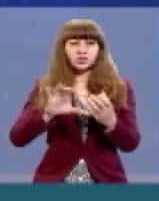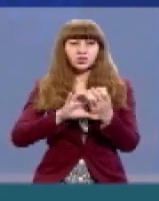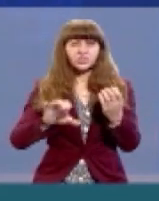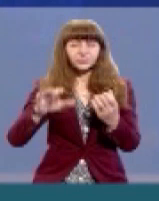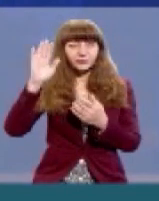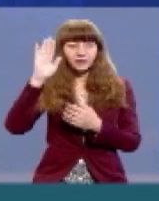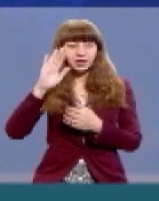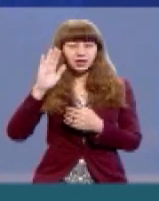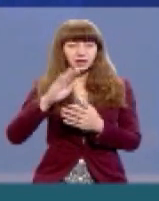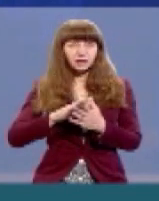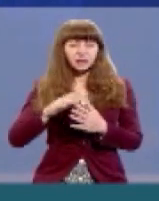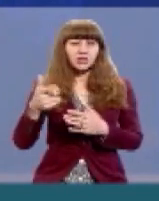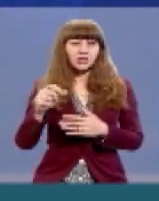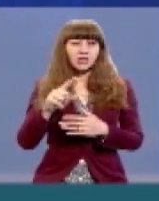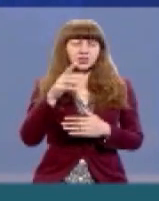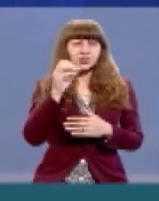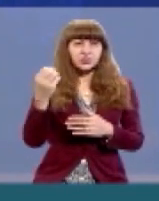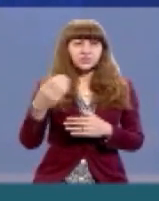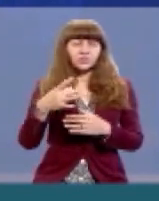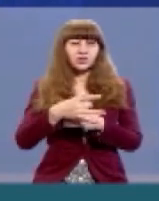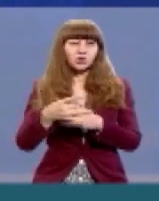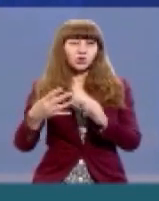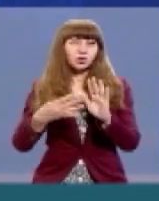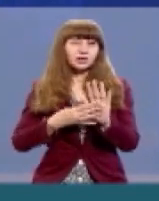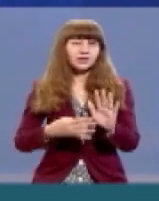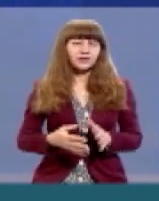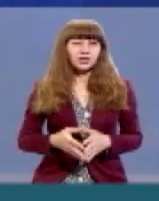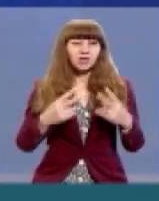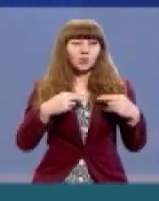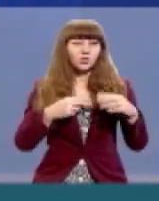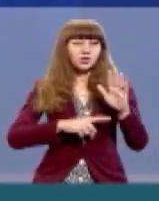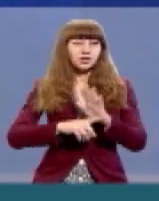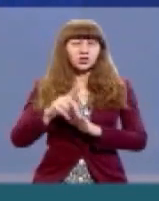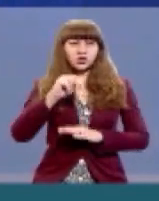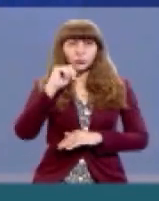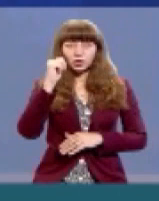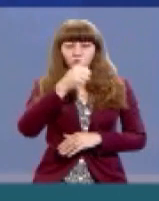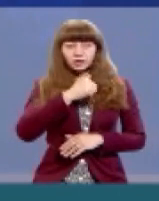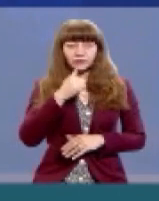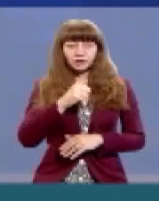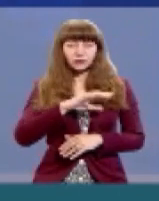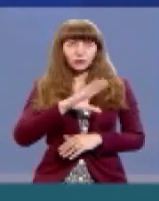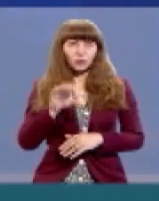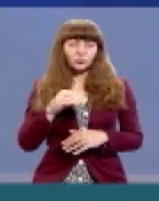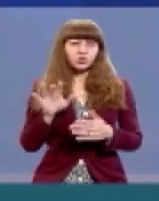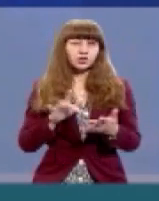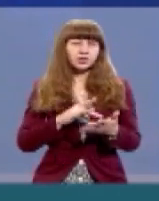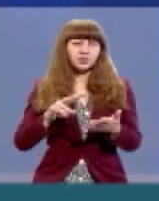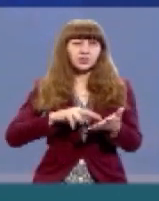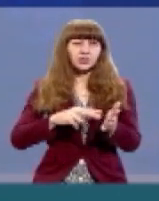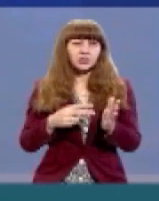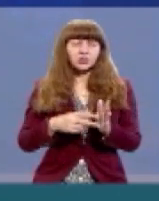инженерных коммуникаций к земельным участкам микрорайона номер 9. Работы начаты в прошлом году. Общая сметная